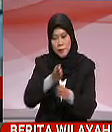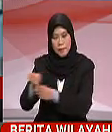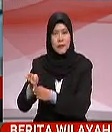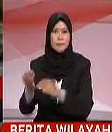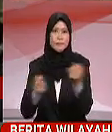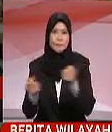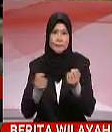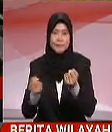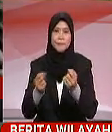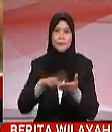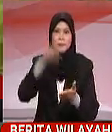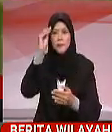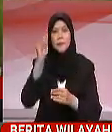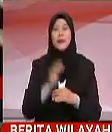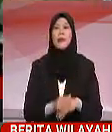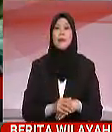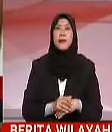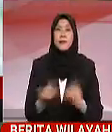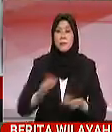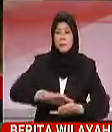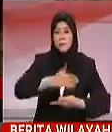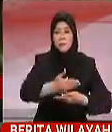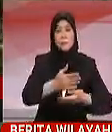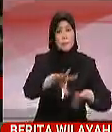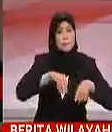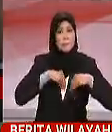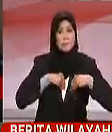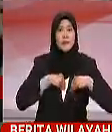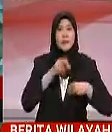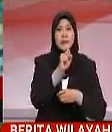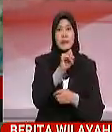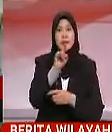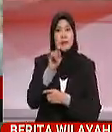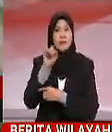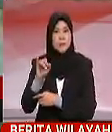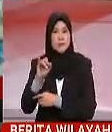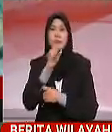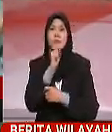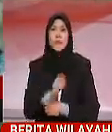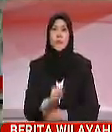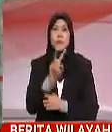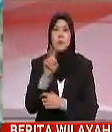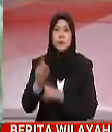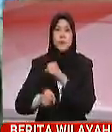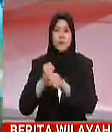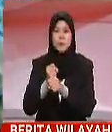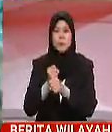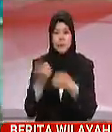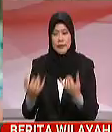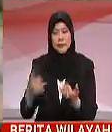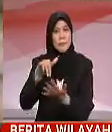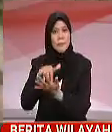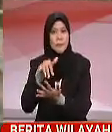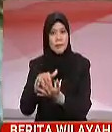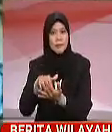Turut menerima sumbangan komputer riba ialah Siti Zarifah Nasuha Muhammad Zahid, 21 tahun, yang menuntut di